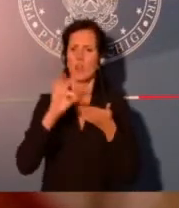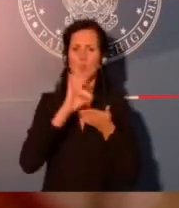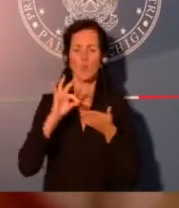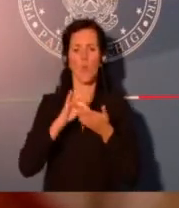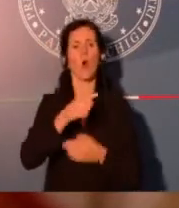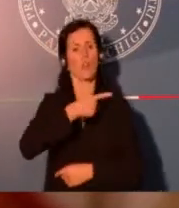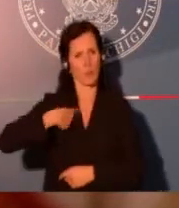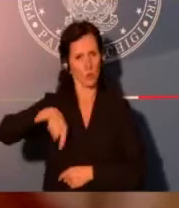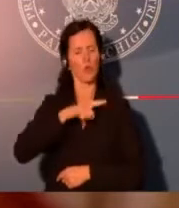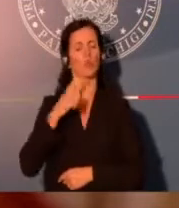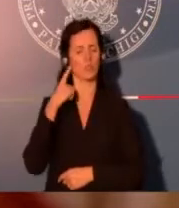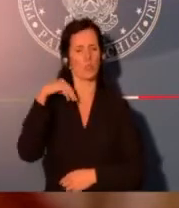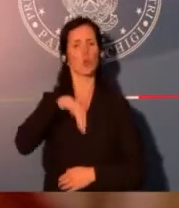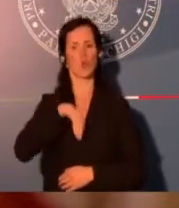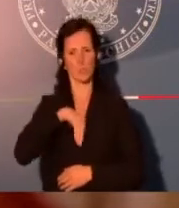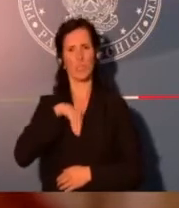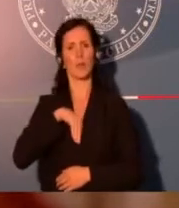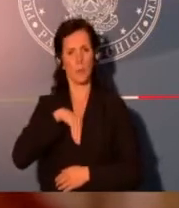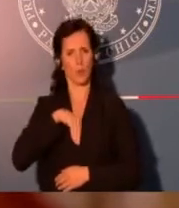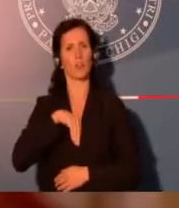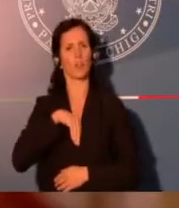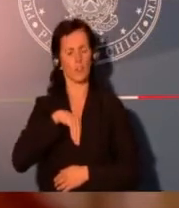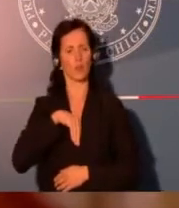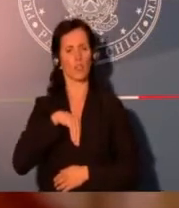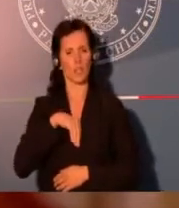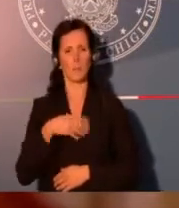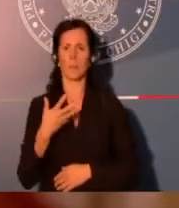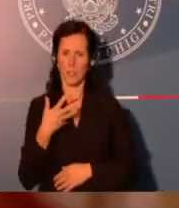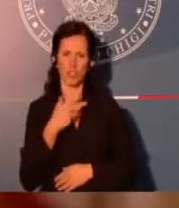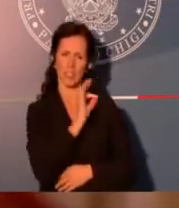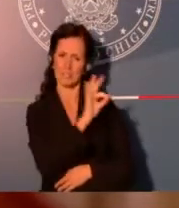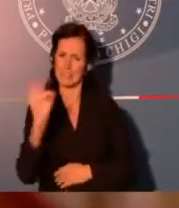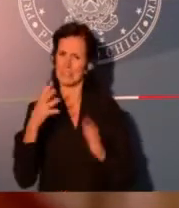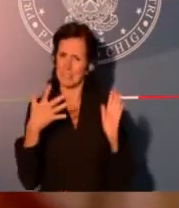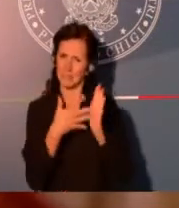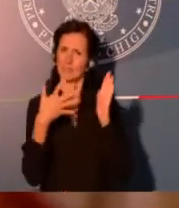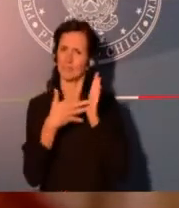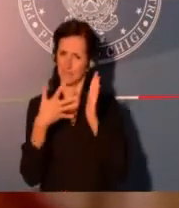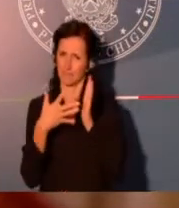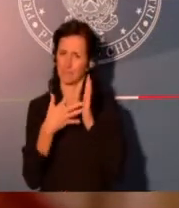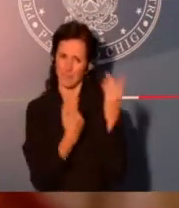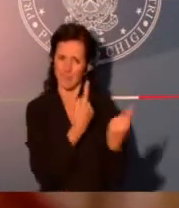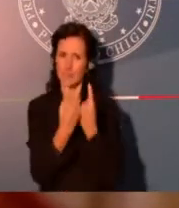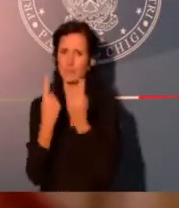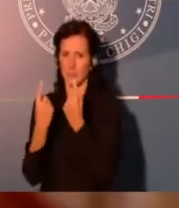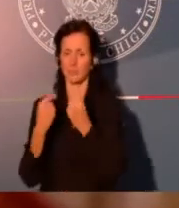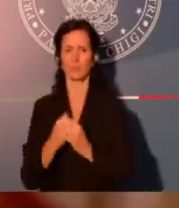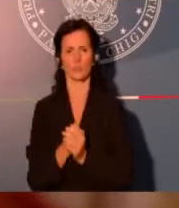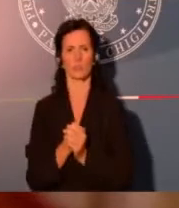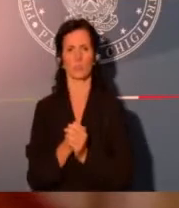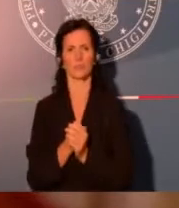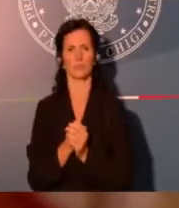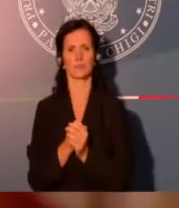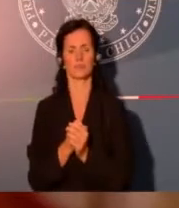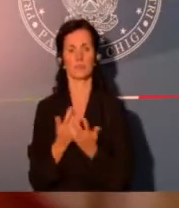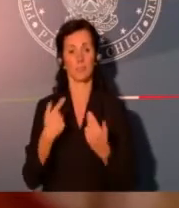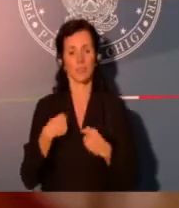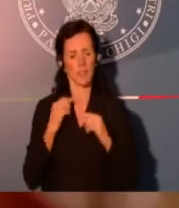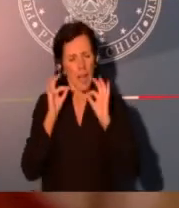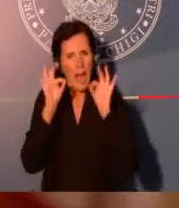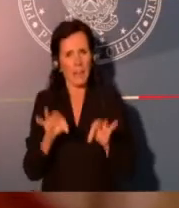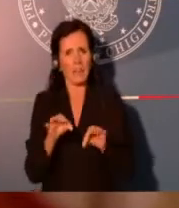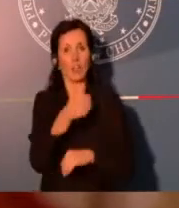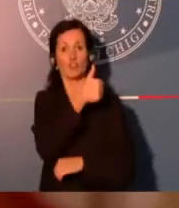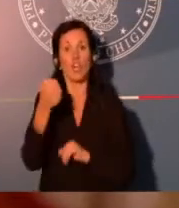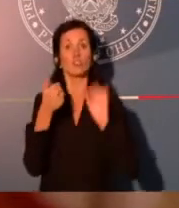consapevoli che abbiamo ancora diverse criticità. Siamo arrivati a fare sino a